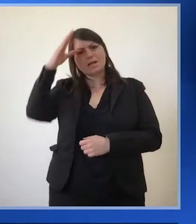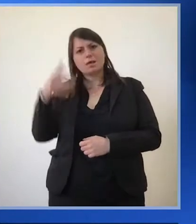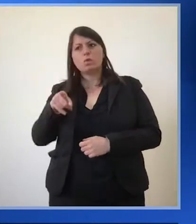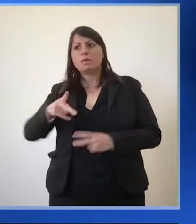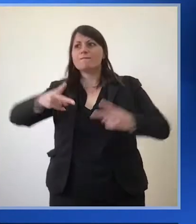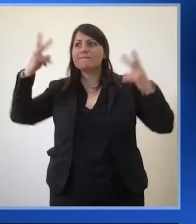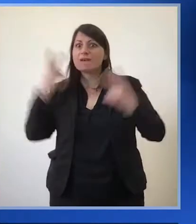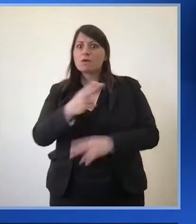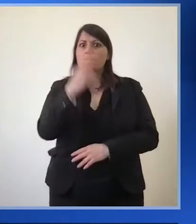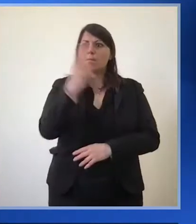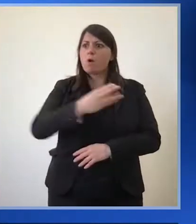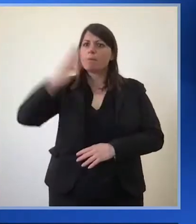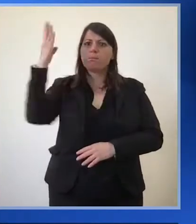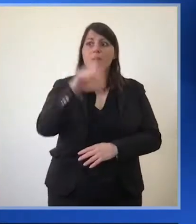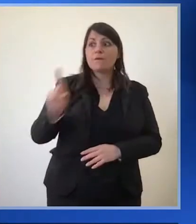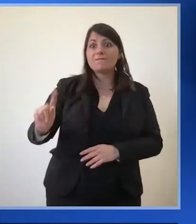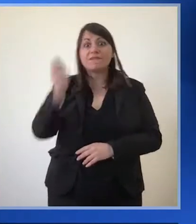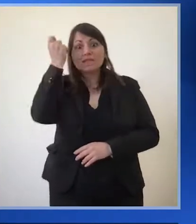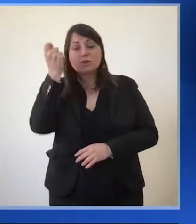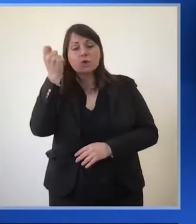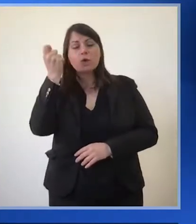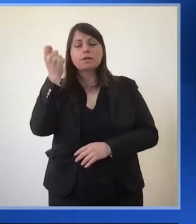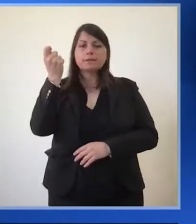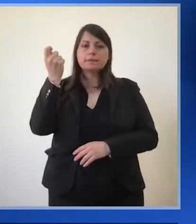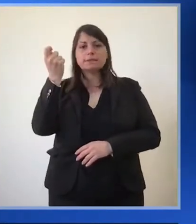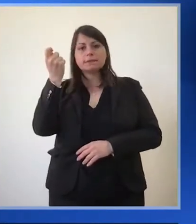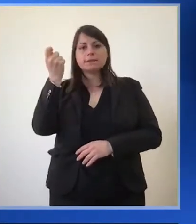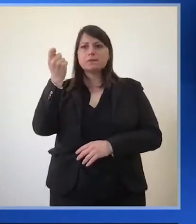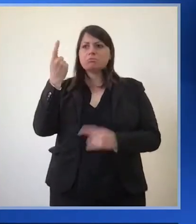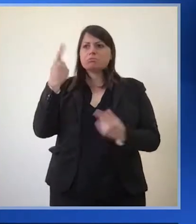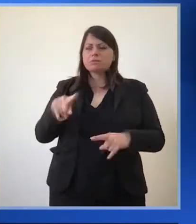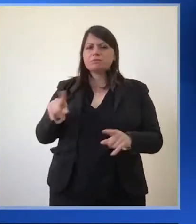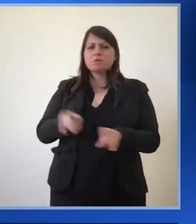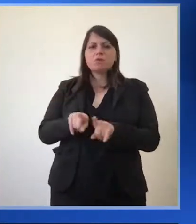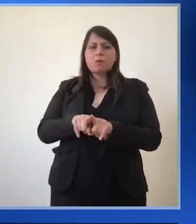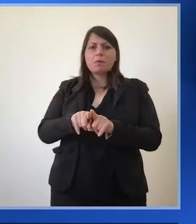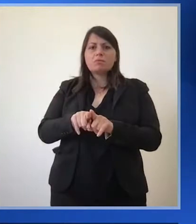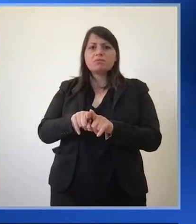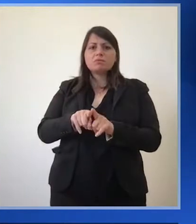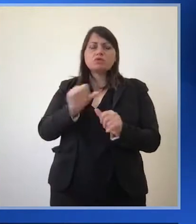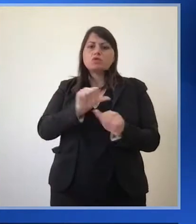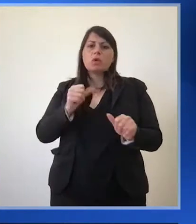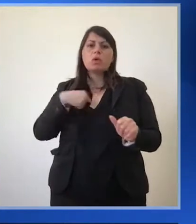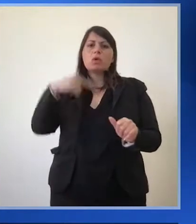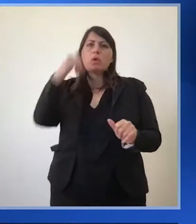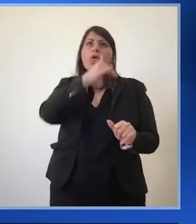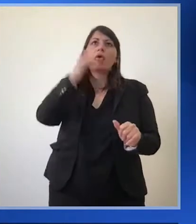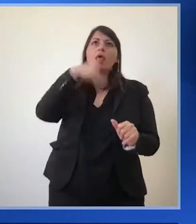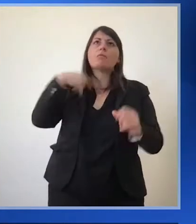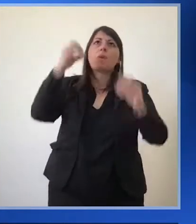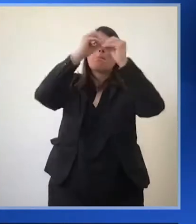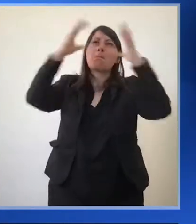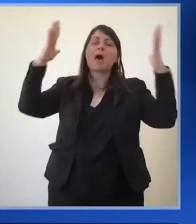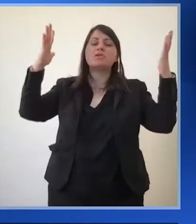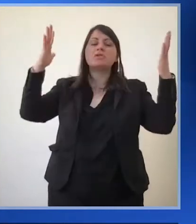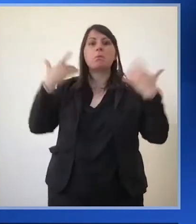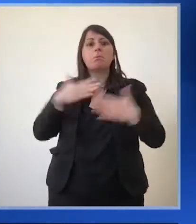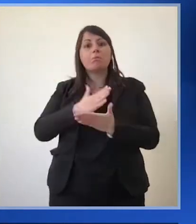morte, che sia forse un'illusione, un frutto della nostra immaginazione.